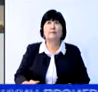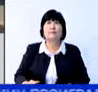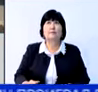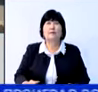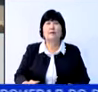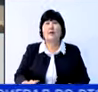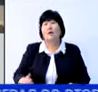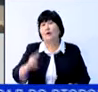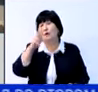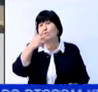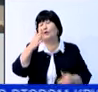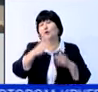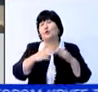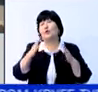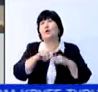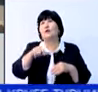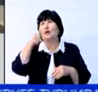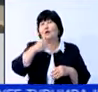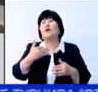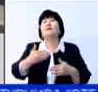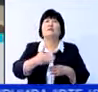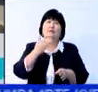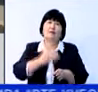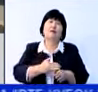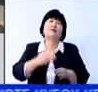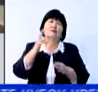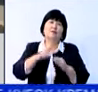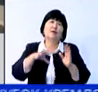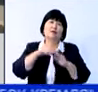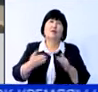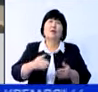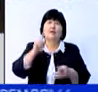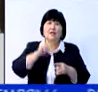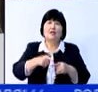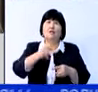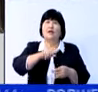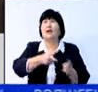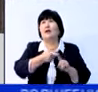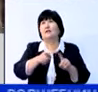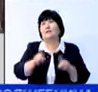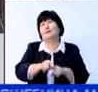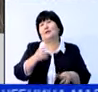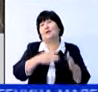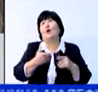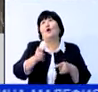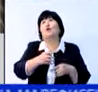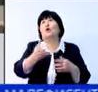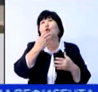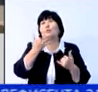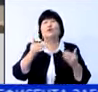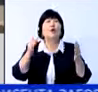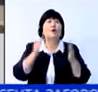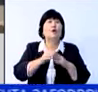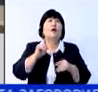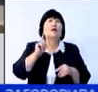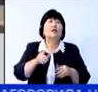картах мил вот три года строил дом в этом году наконец-таки вселяемся в него сразу правил газ чему безмерно рад очень тепло сейчас в доме